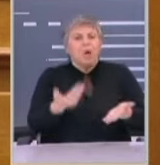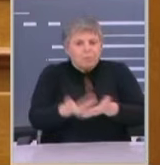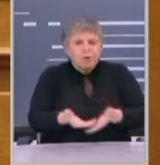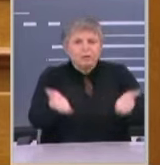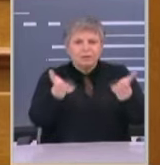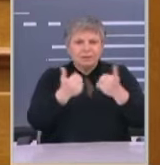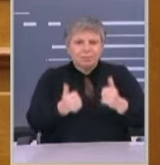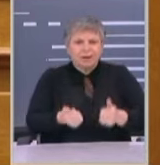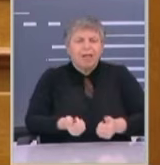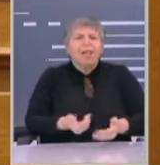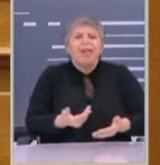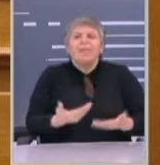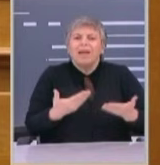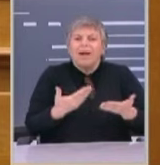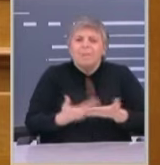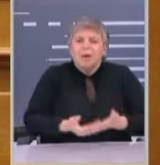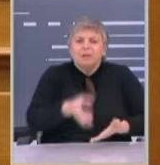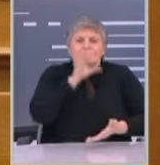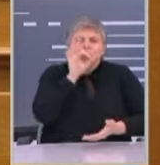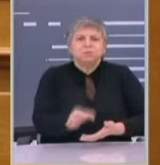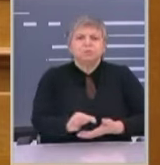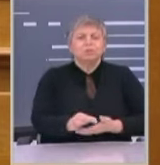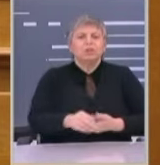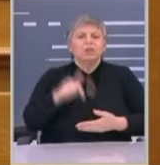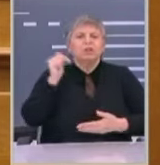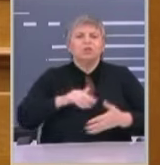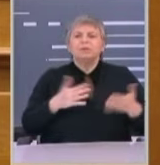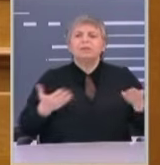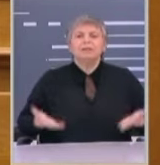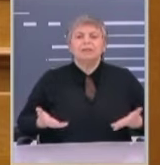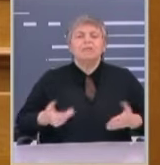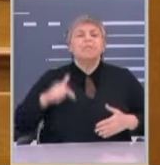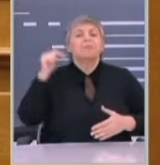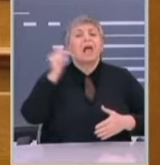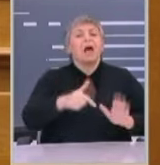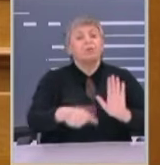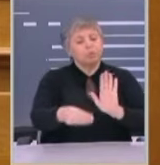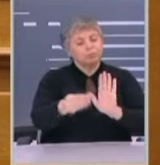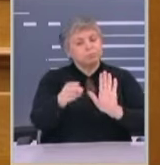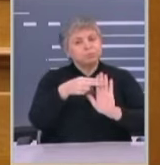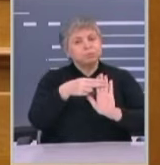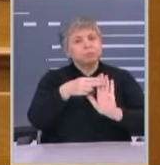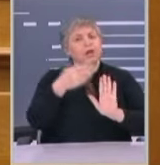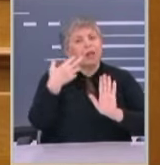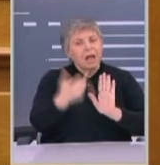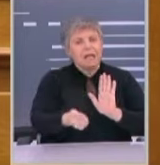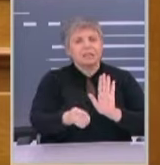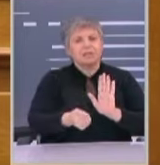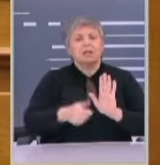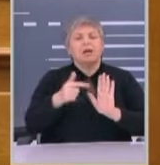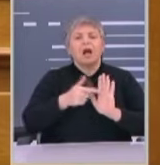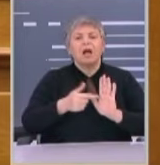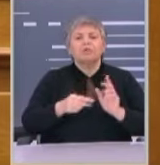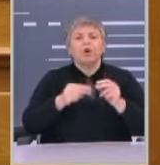υπάρχει πράγματι διαπλοκή. Ο χρόνος. Έχει Τελεία. Ένα ωραιότατο όνομα και έχει Τελεία. Και ένα στρατήγημα, το μόνο αποτέλεσμα τελείωνο με